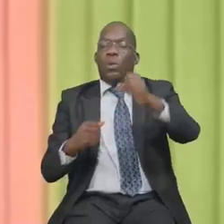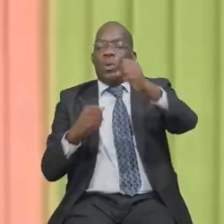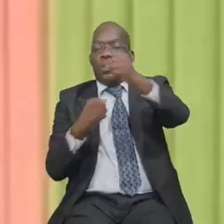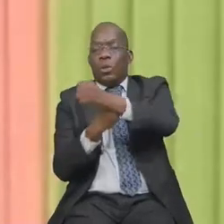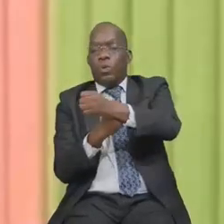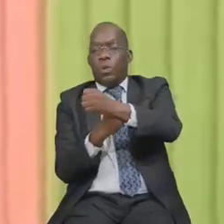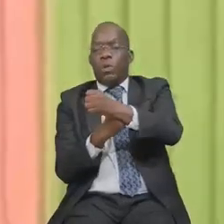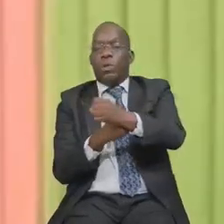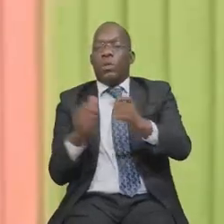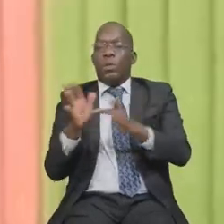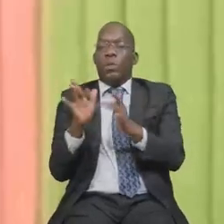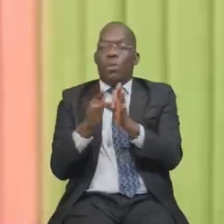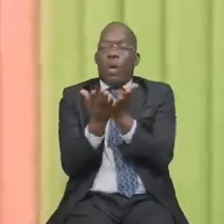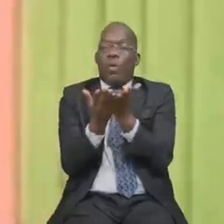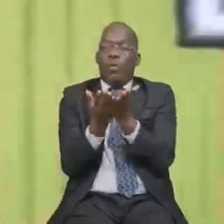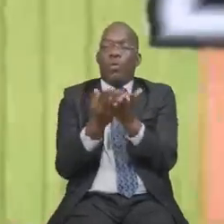scripturaire.